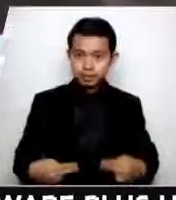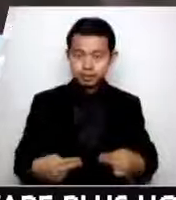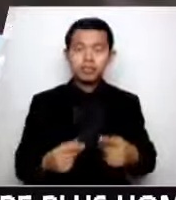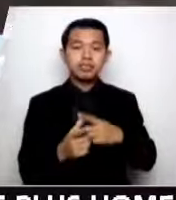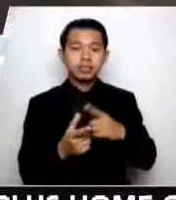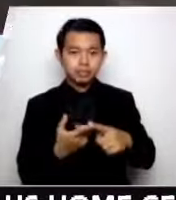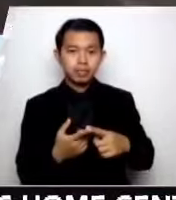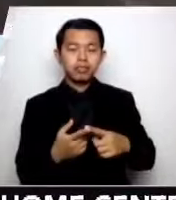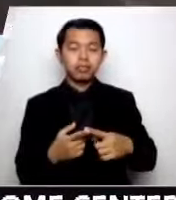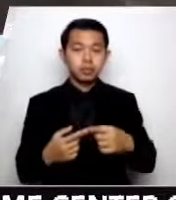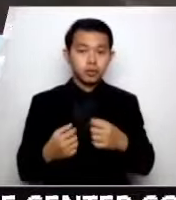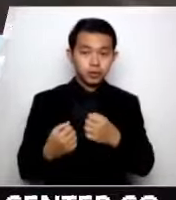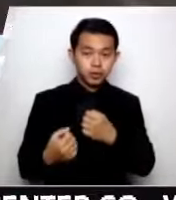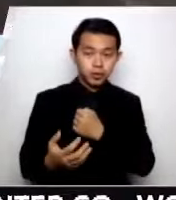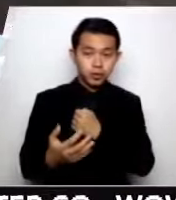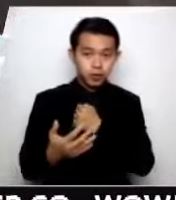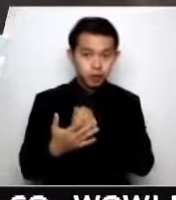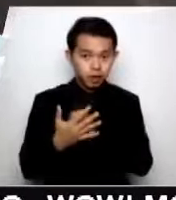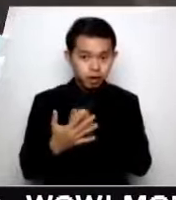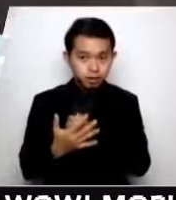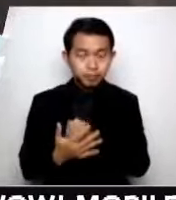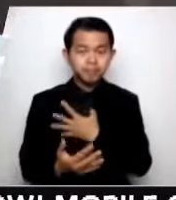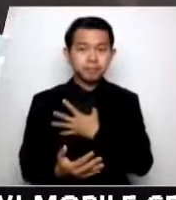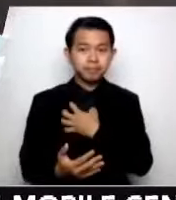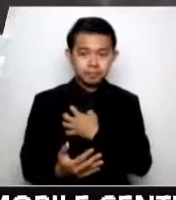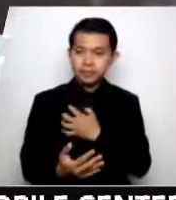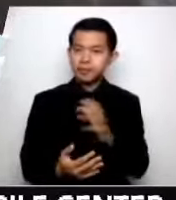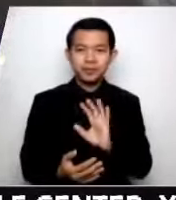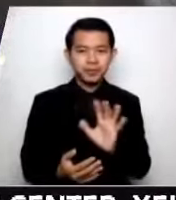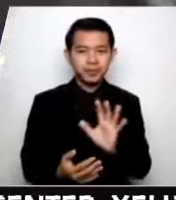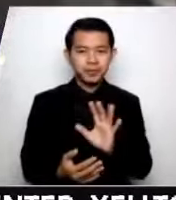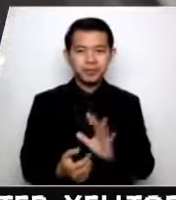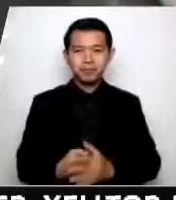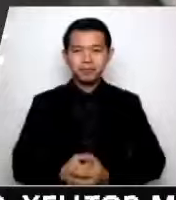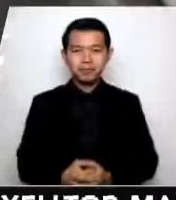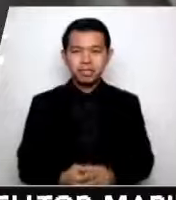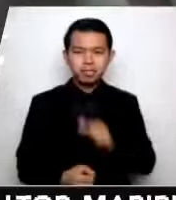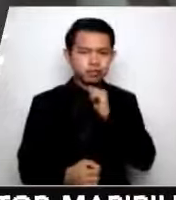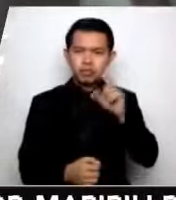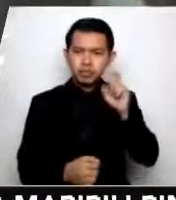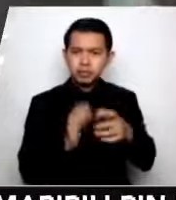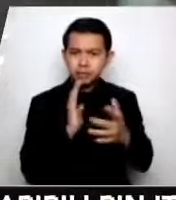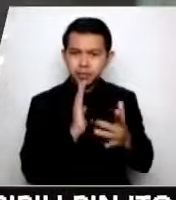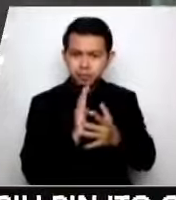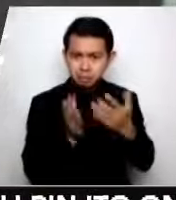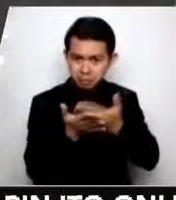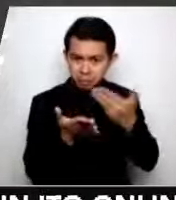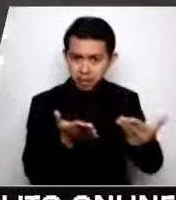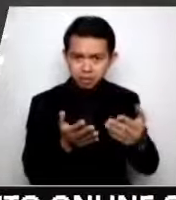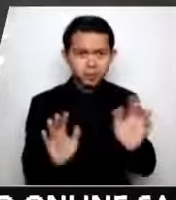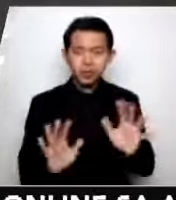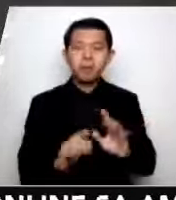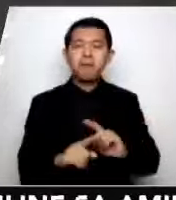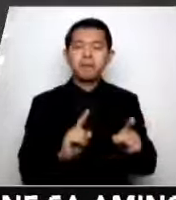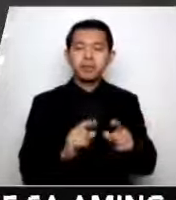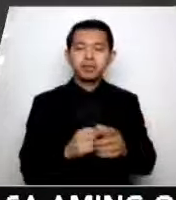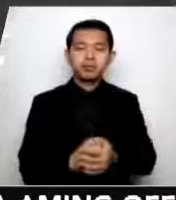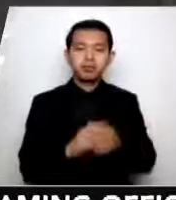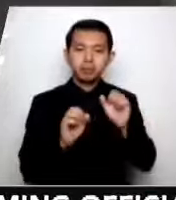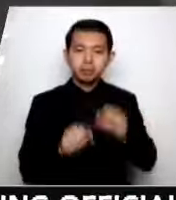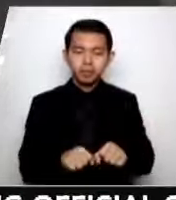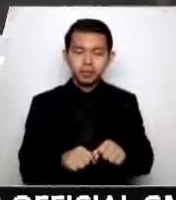atakihin. Hindi na nga kailangan pang bumili ng equipment para lang mahitang yung step goals dahil ang paglalakad, maaari ring isama sa yung daily